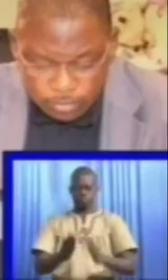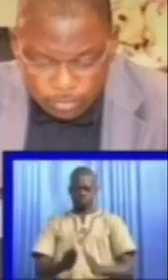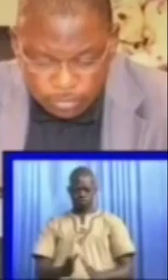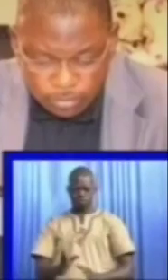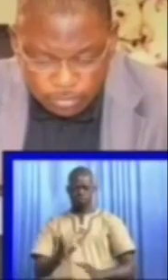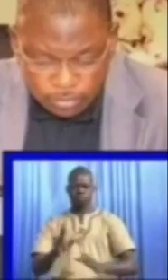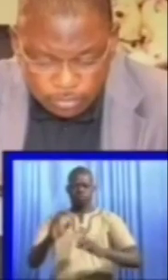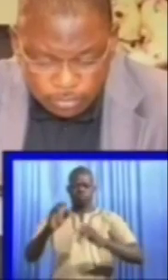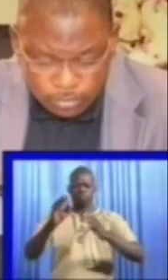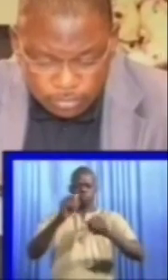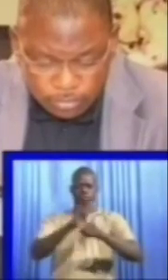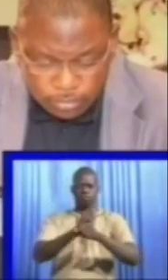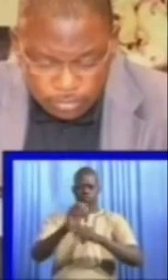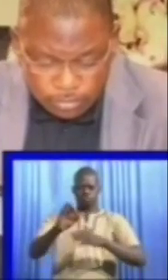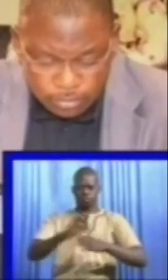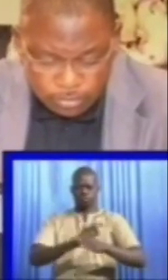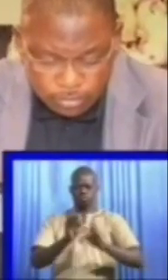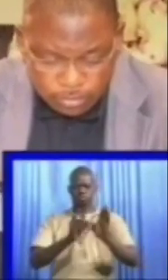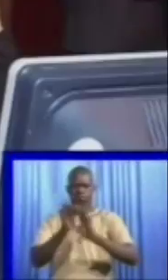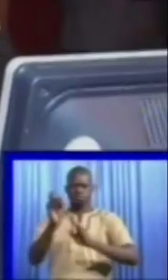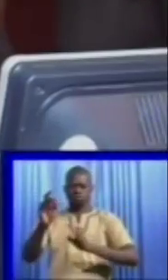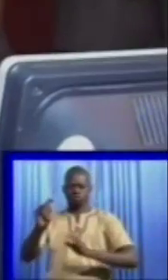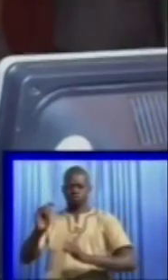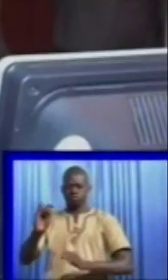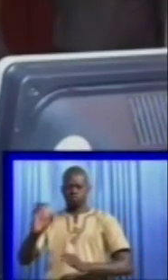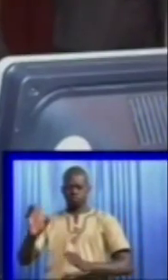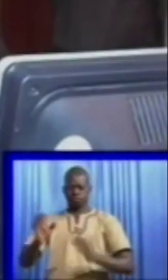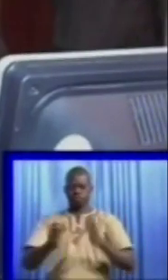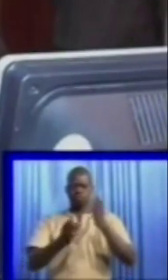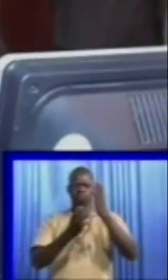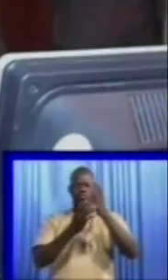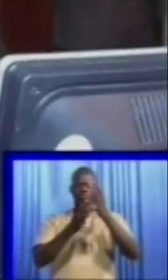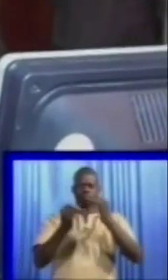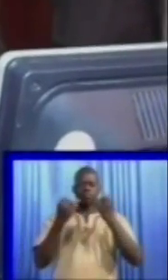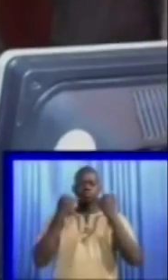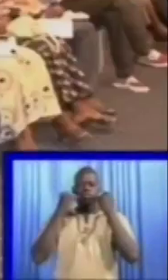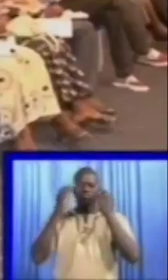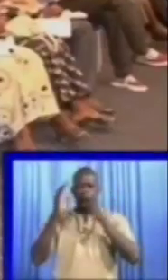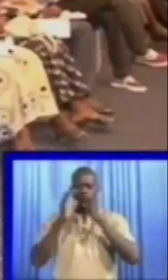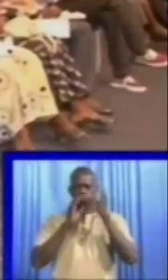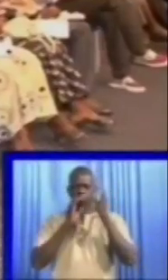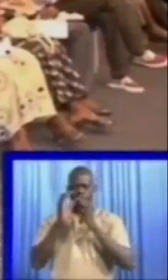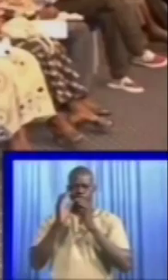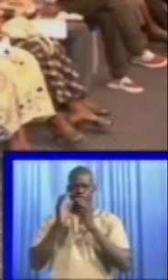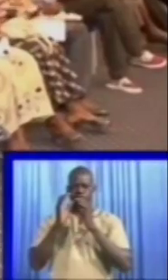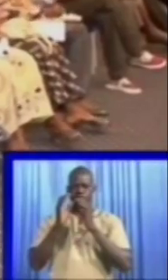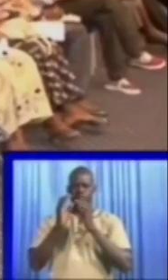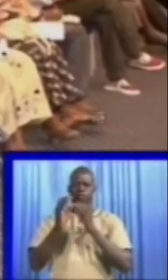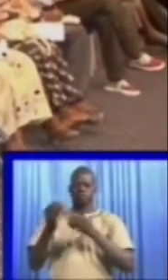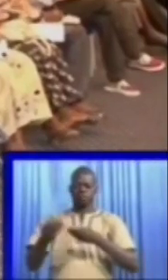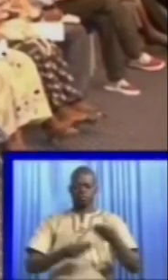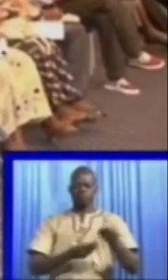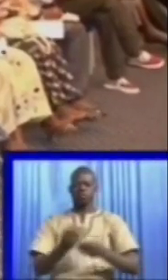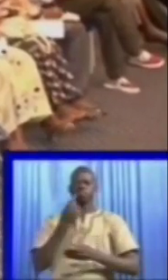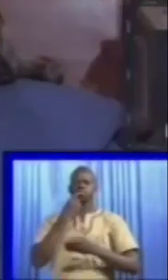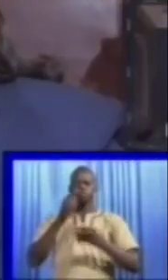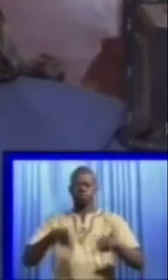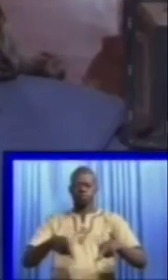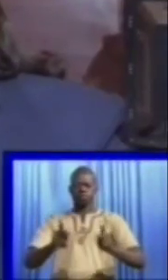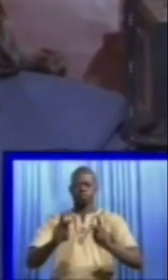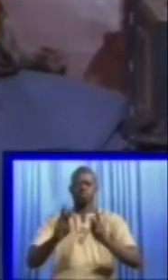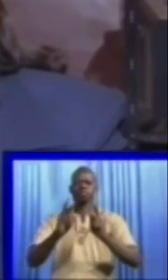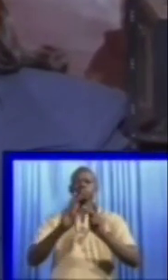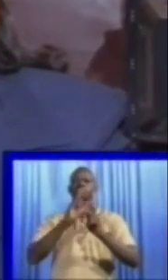de la formation dans le domaine des TIC, les technologies de l'information et de la communication. Des échanges qui devront leur permettre